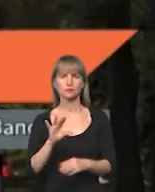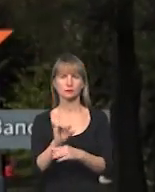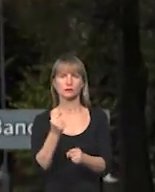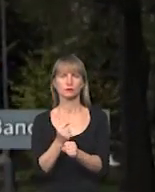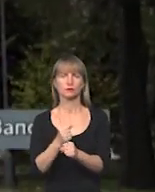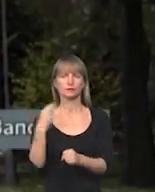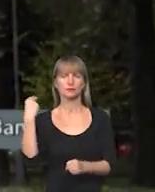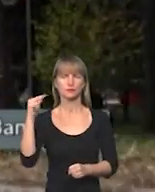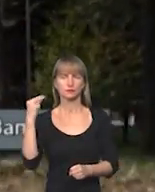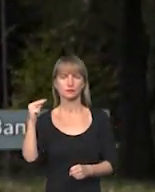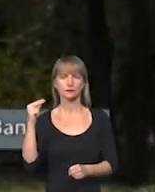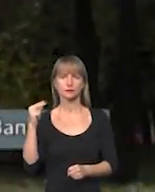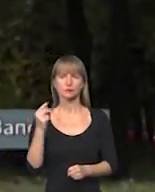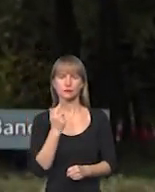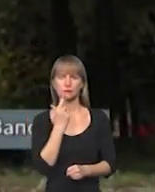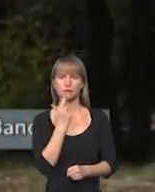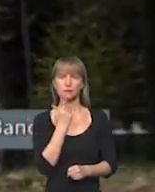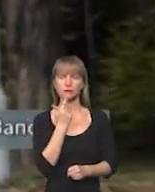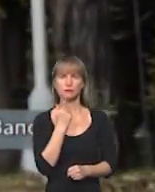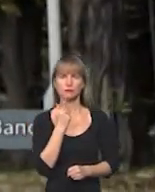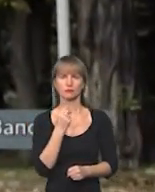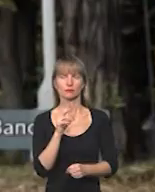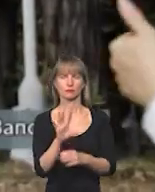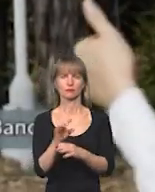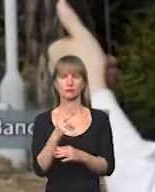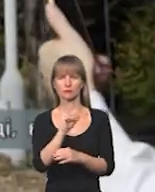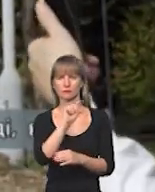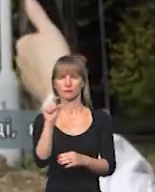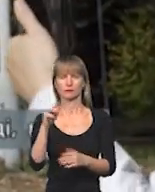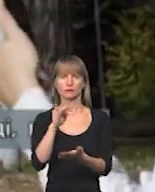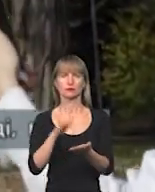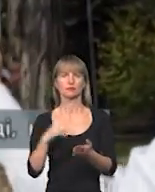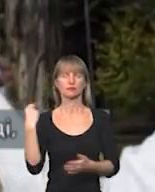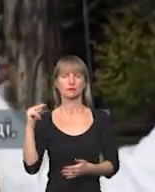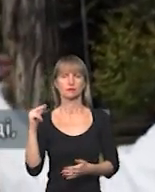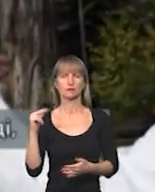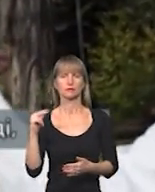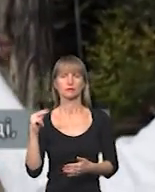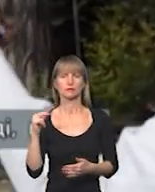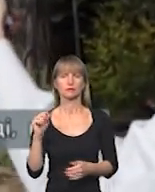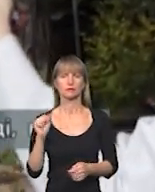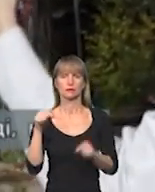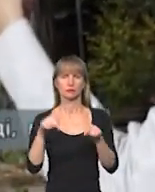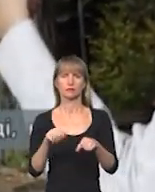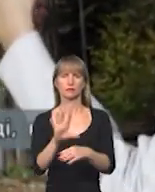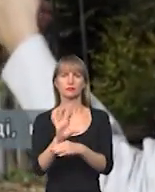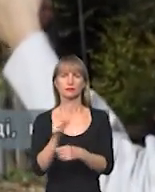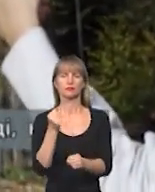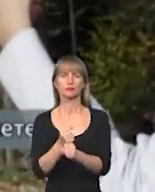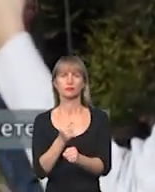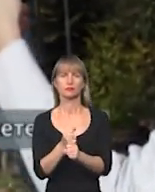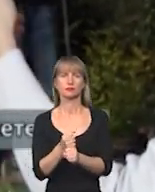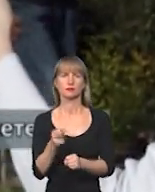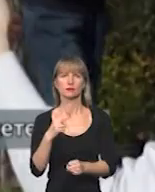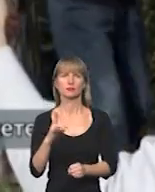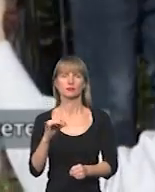вот ателье «Красная светопись», вот город Запорожье. И вот сравните, а вот эта фотография сделана уже, когда